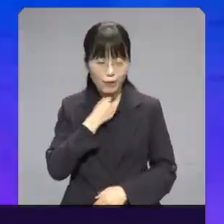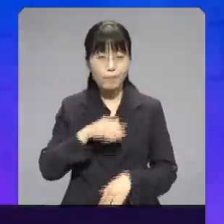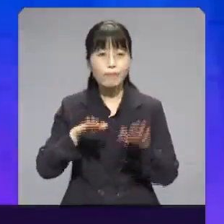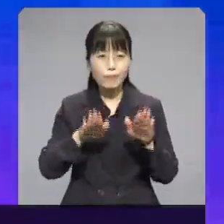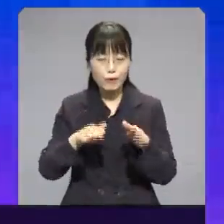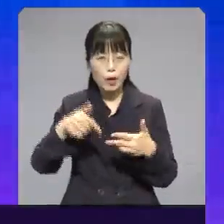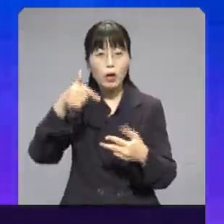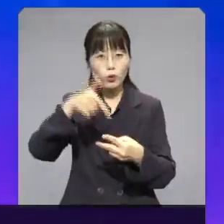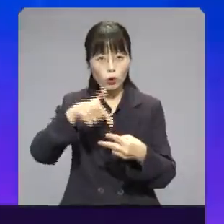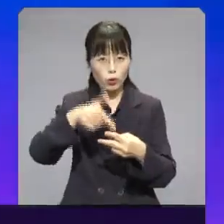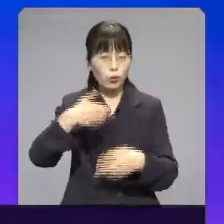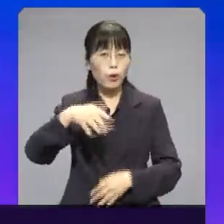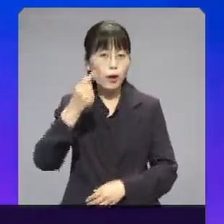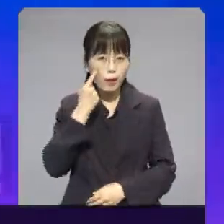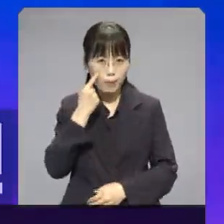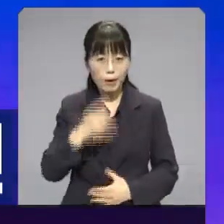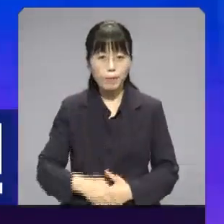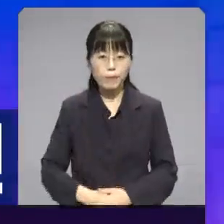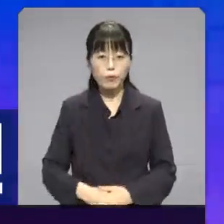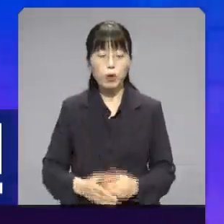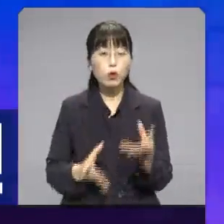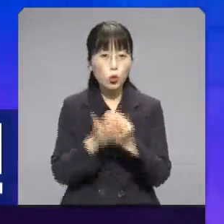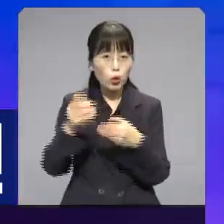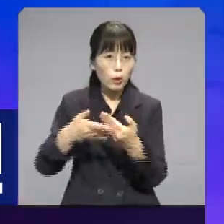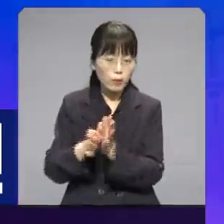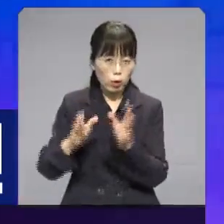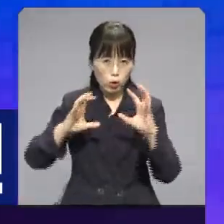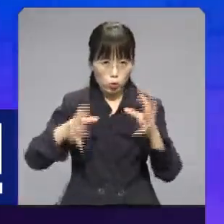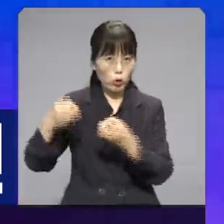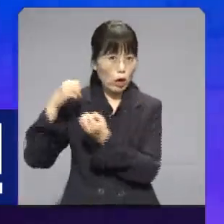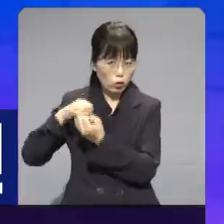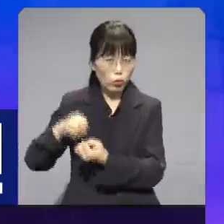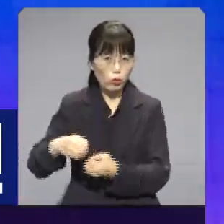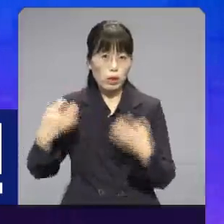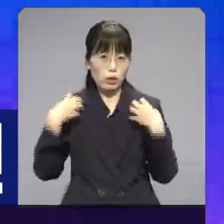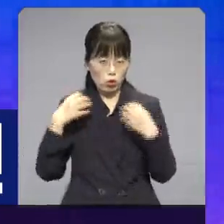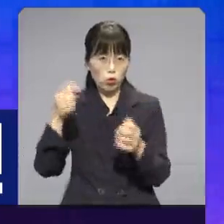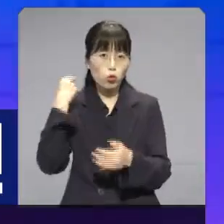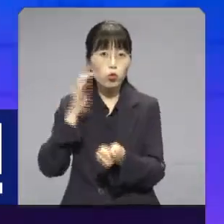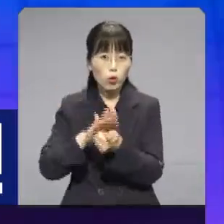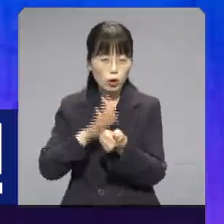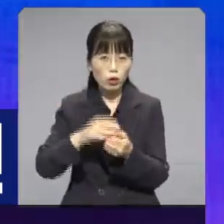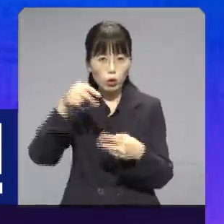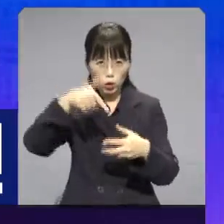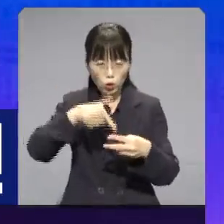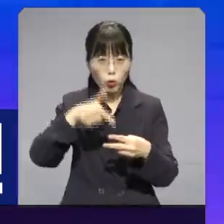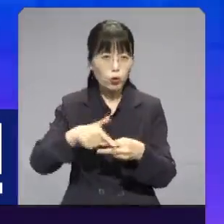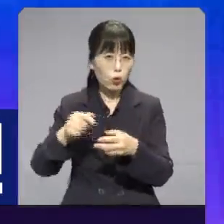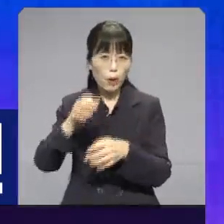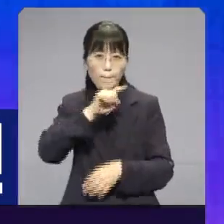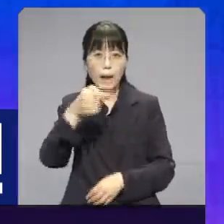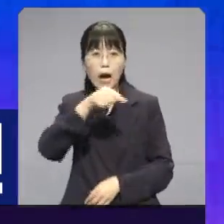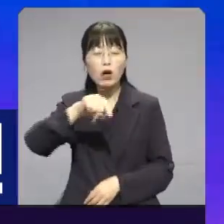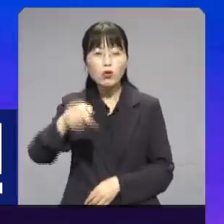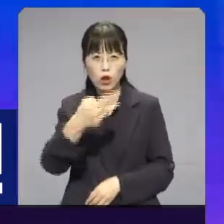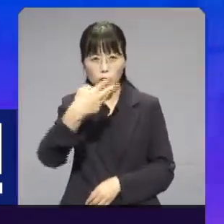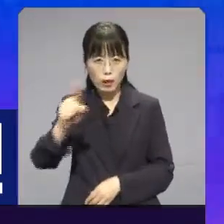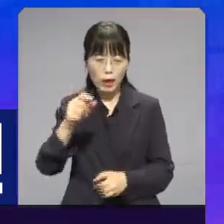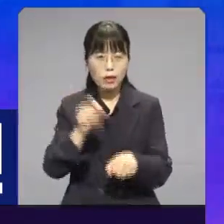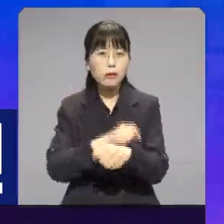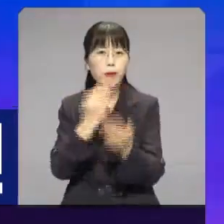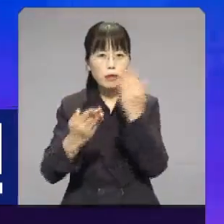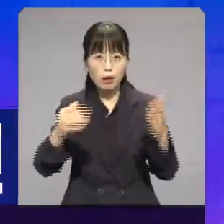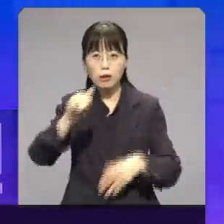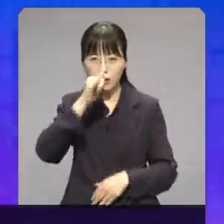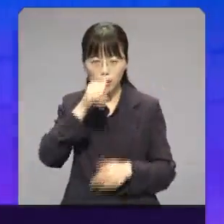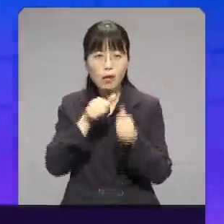이번엔 교동도로 가보죠. 통일부와 국가유산청의 후원으로 교동도에서 개성 만월대 특별전이 열렸다고